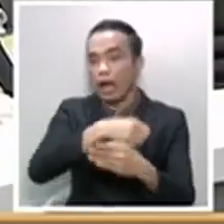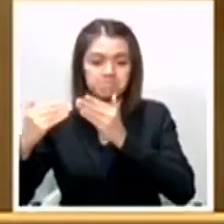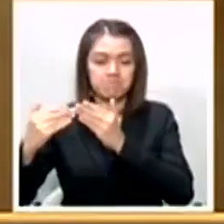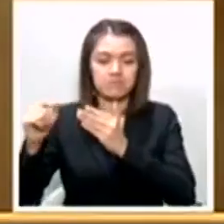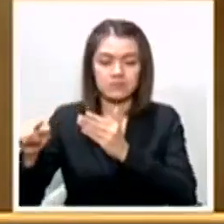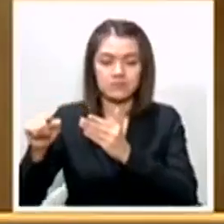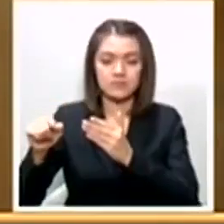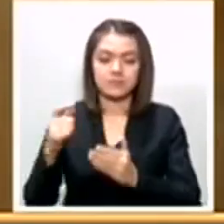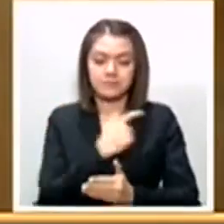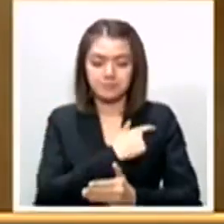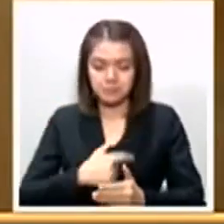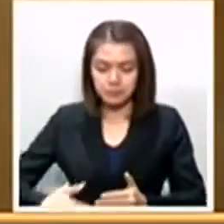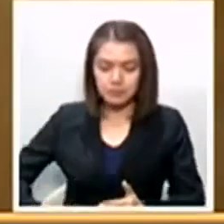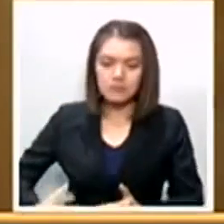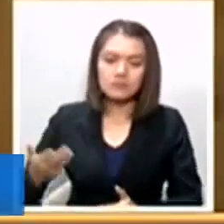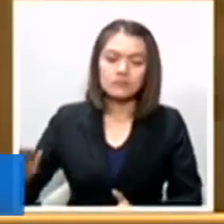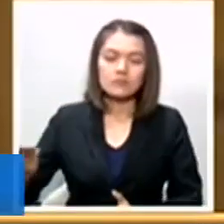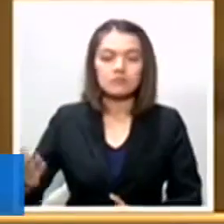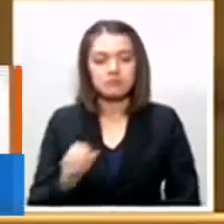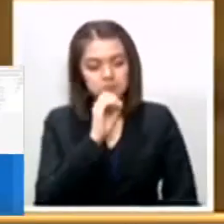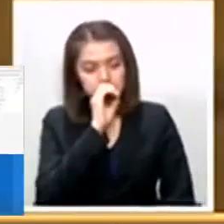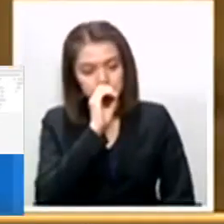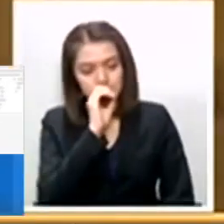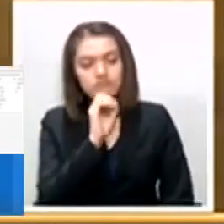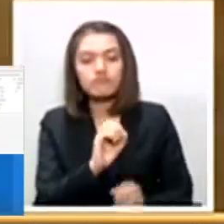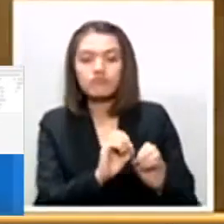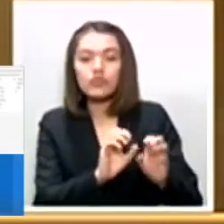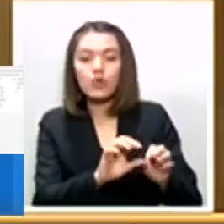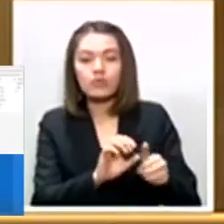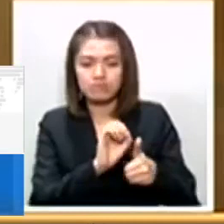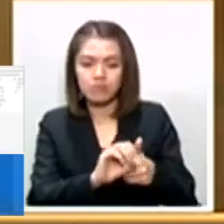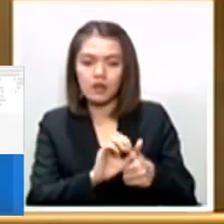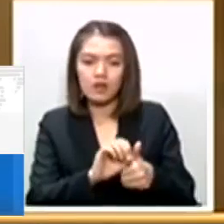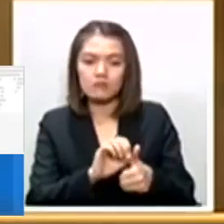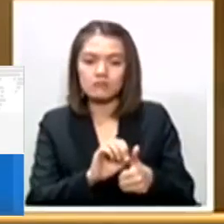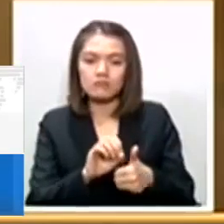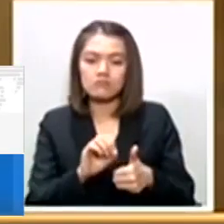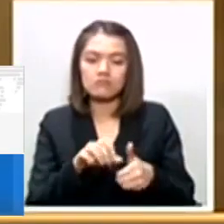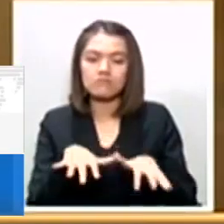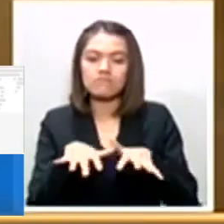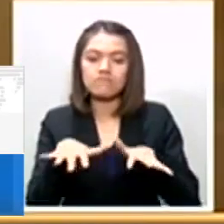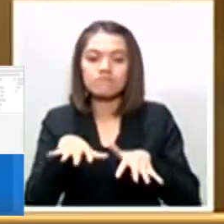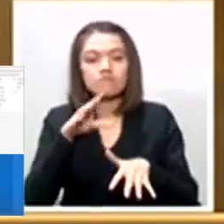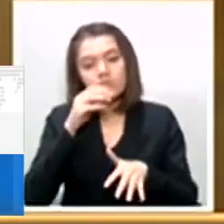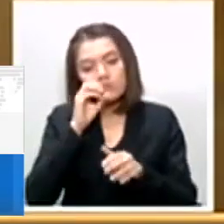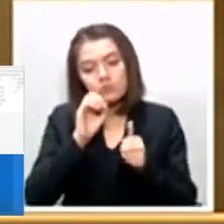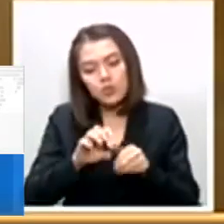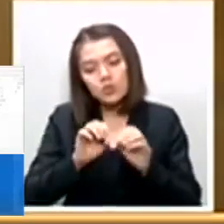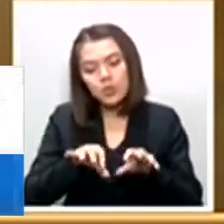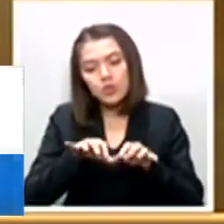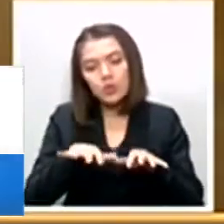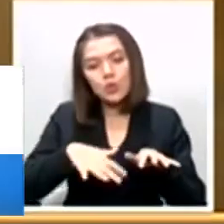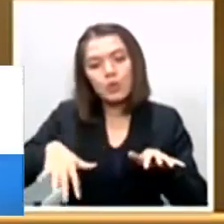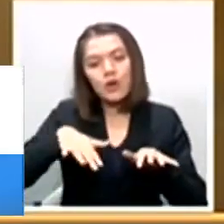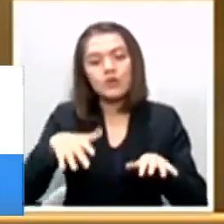พระบาทสมเด็จพระเจ้าอยู่หัวก็ได้มีพระราชดำรัสตอบซึ่งไม่มีอะไรเป็นเรื่องลับโทร